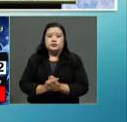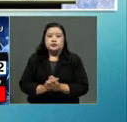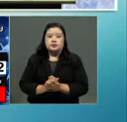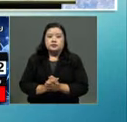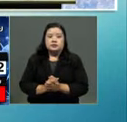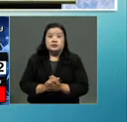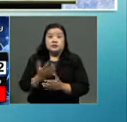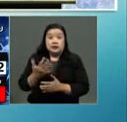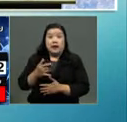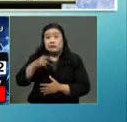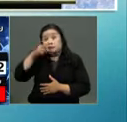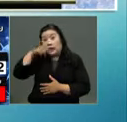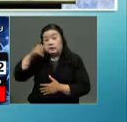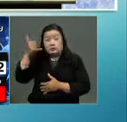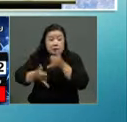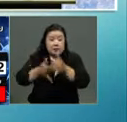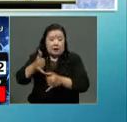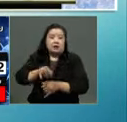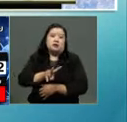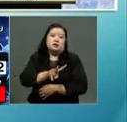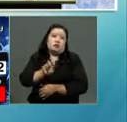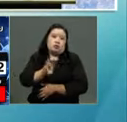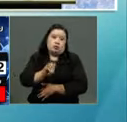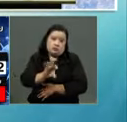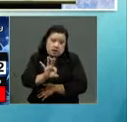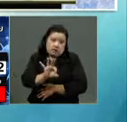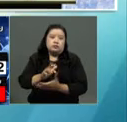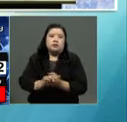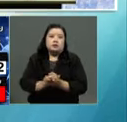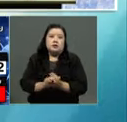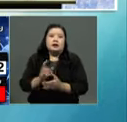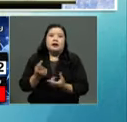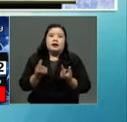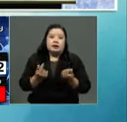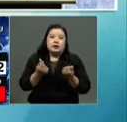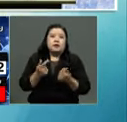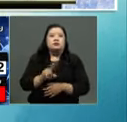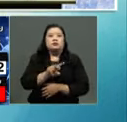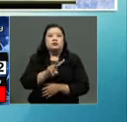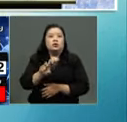รายนี้ปิดเคสไปแล้วนะครับแล้วก็คนไทยเดินทางกลับจากต่างประเทศ269สถานบันเทิง 227